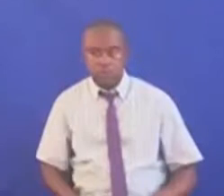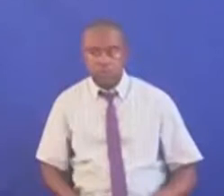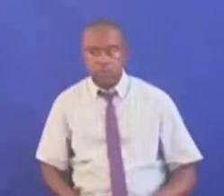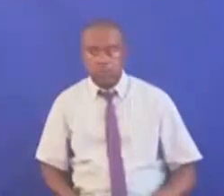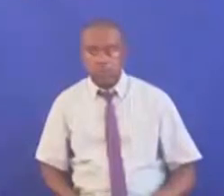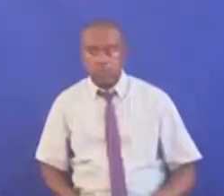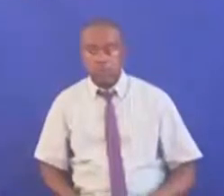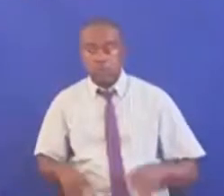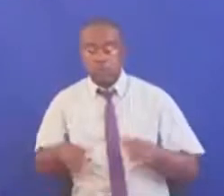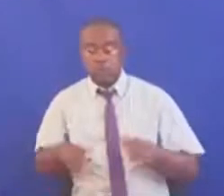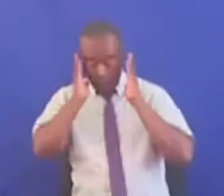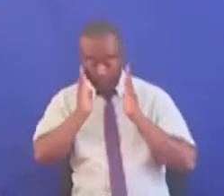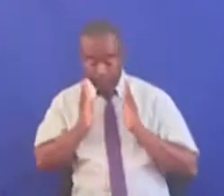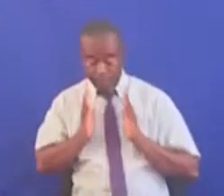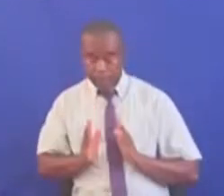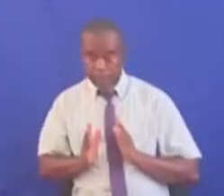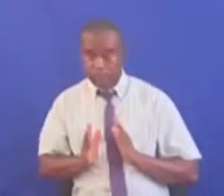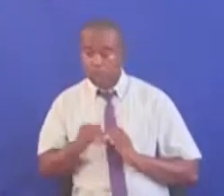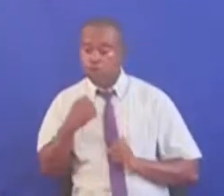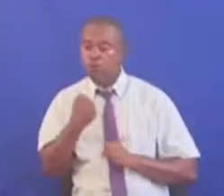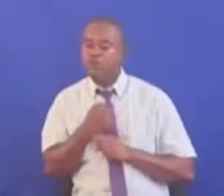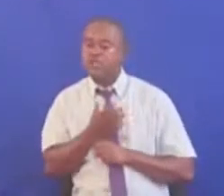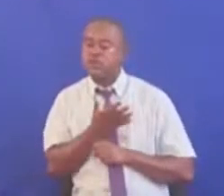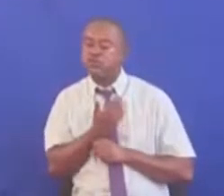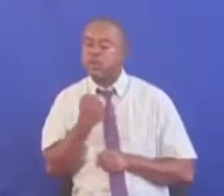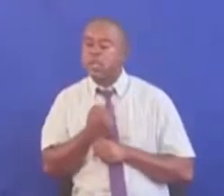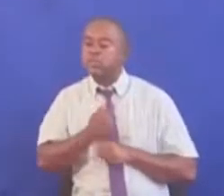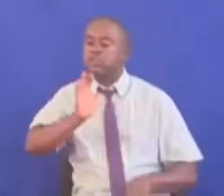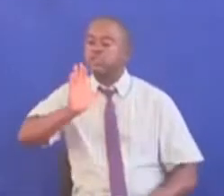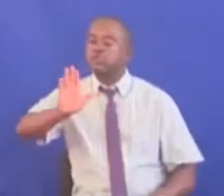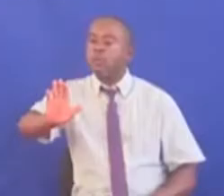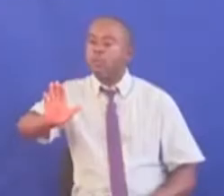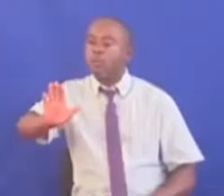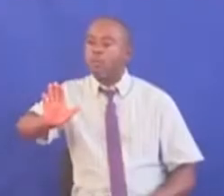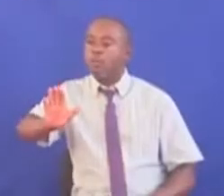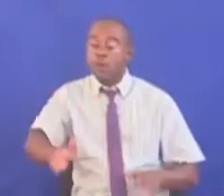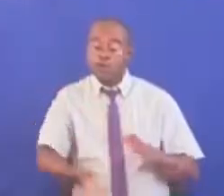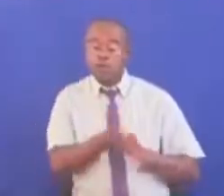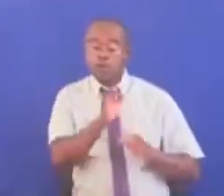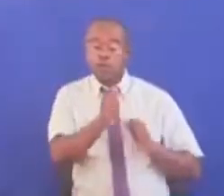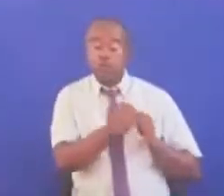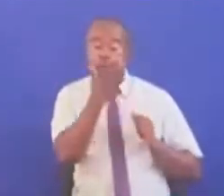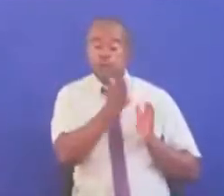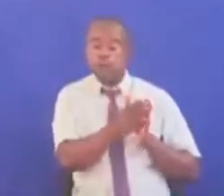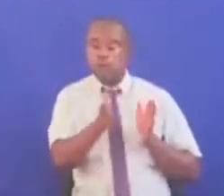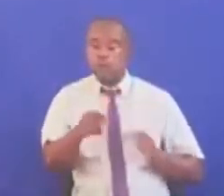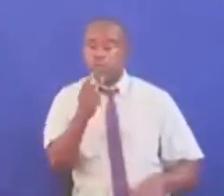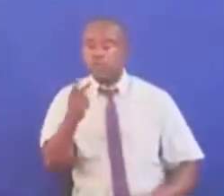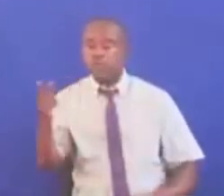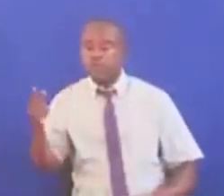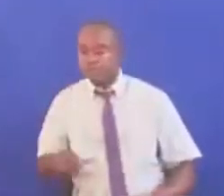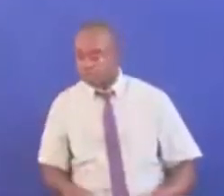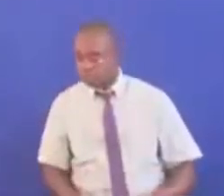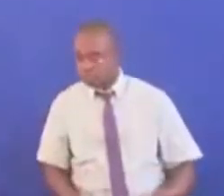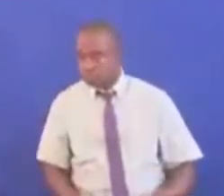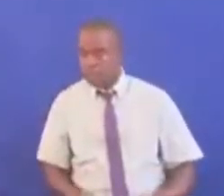umma. Naibu Waziri Ofisi ya Rais, Management ya Utumishi wa Umma, Deogratius Ndejembi, amesema hayo leo